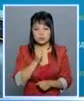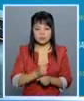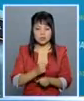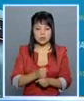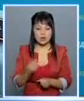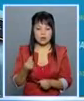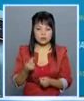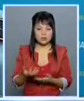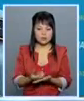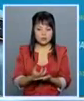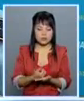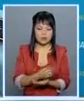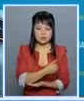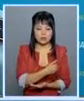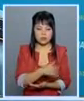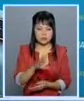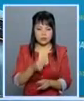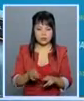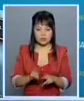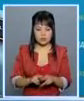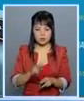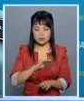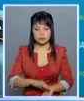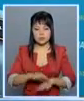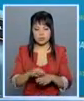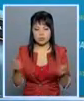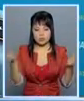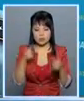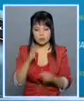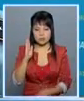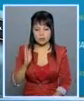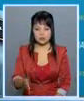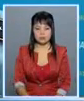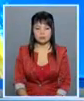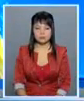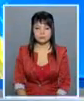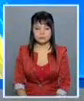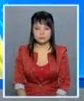ақша жасау сату бабы бойынша іс қозғалу мәселесі шешілуде.